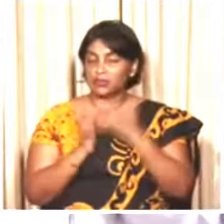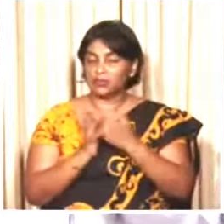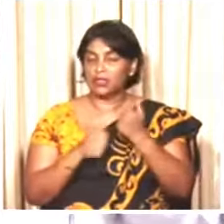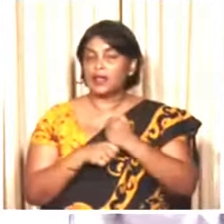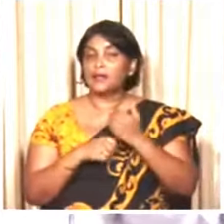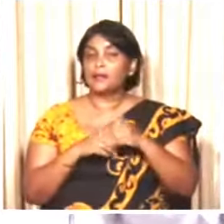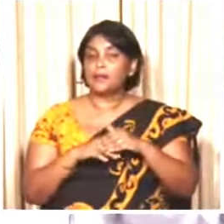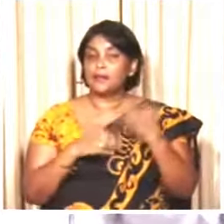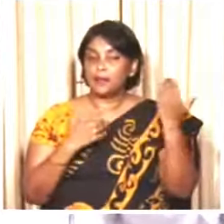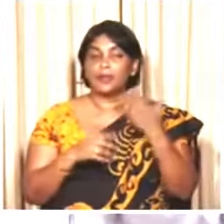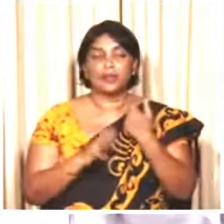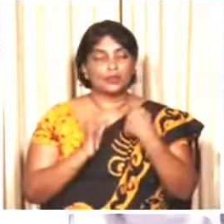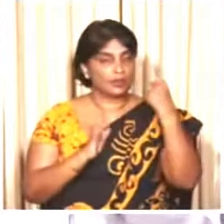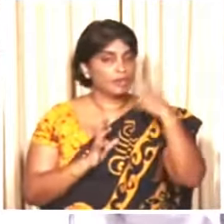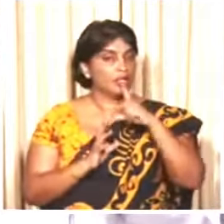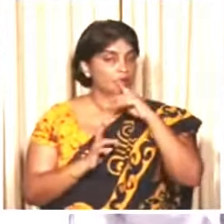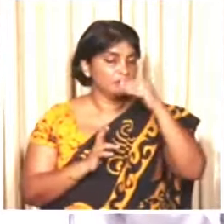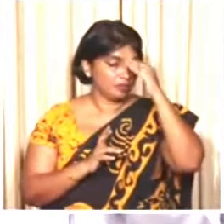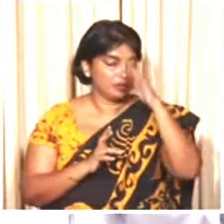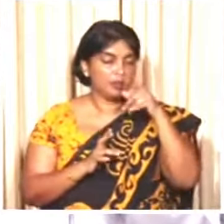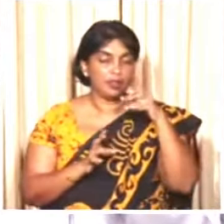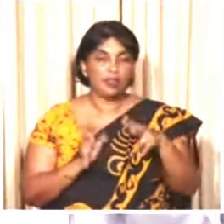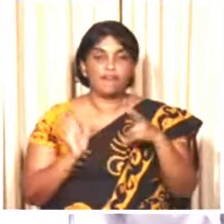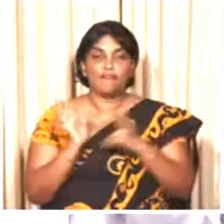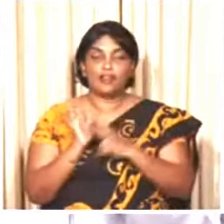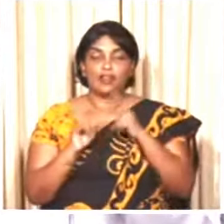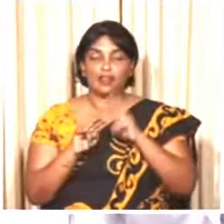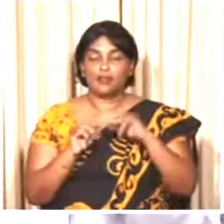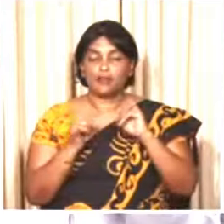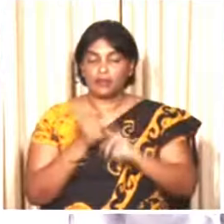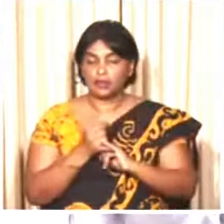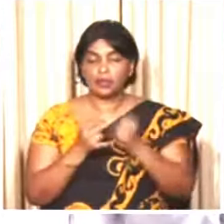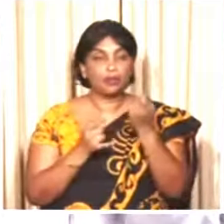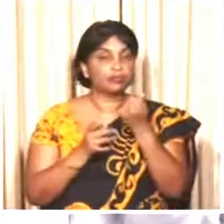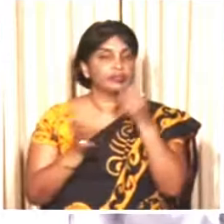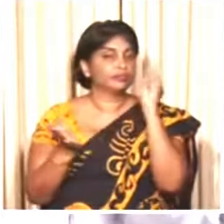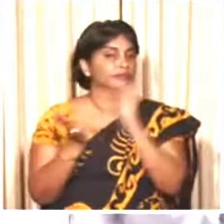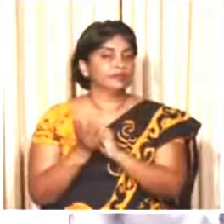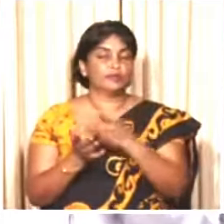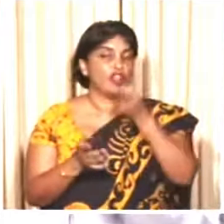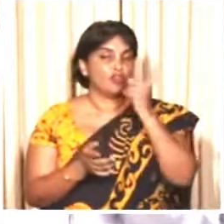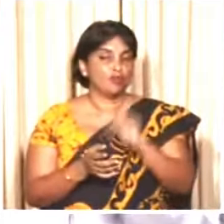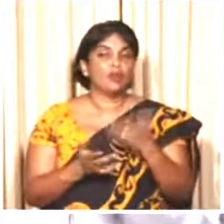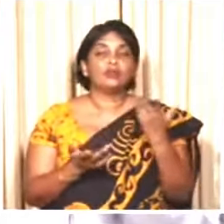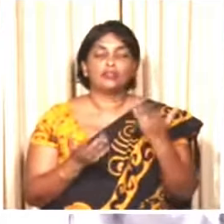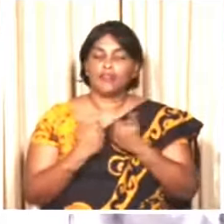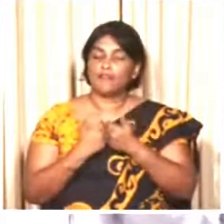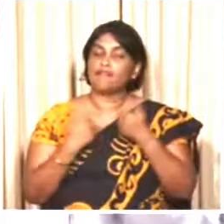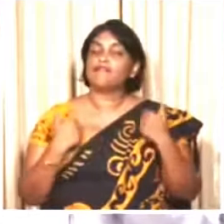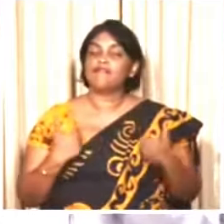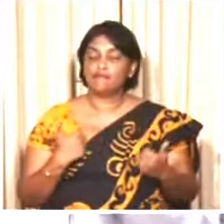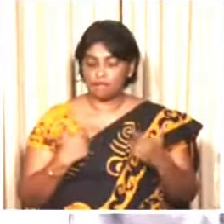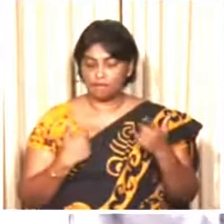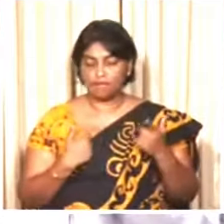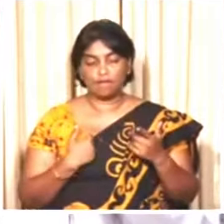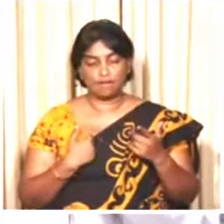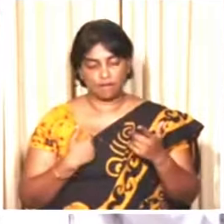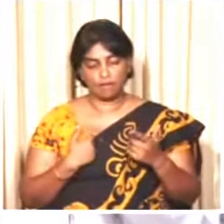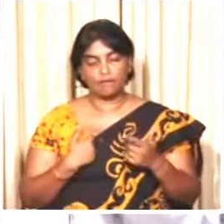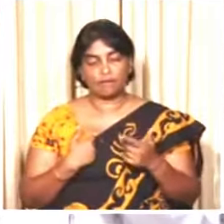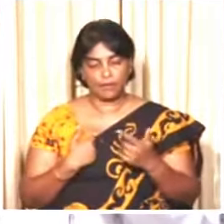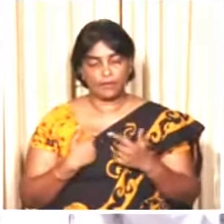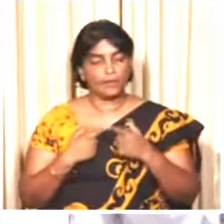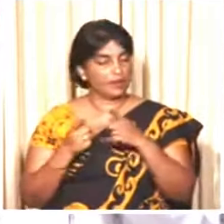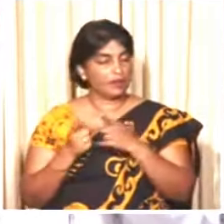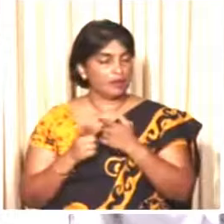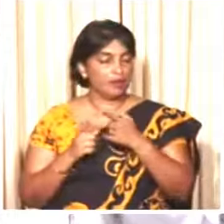ගැසට් එකේ කරු නියෝජ්‍ය කතාවට ඇතුළු VFS ගාස්තු අනුමත කළාද ඒක වෙනම එක